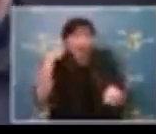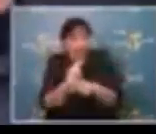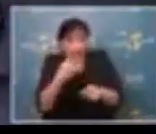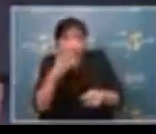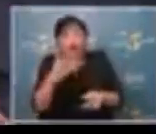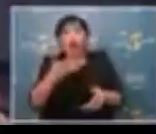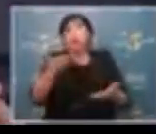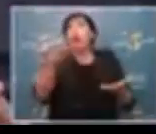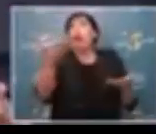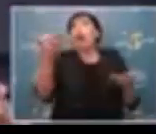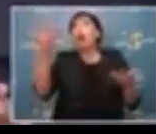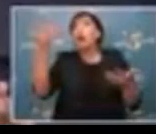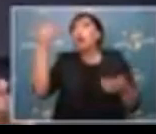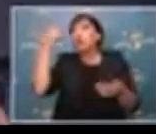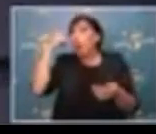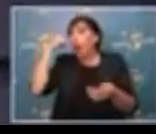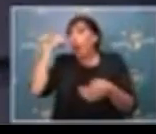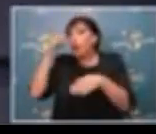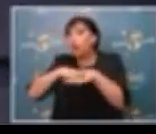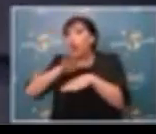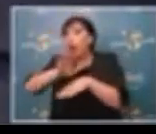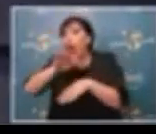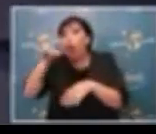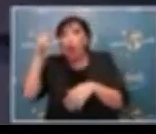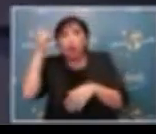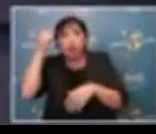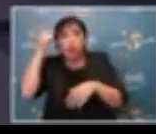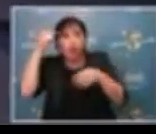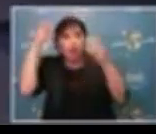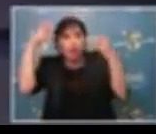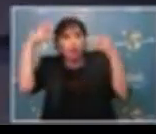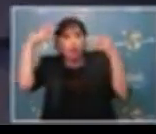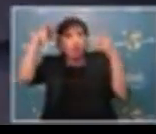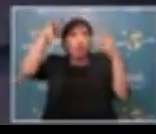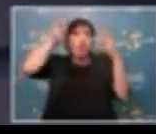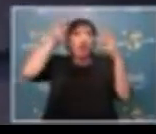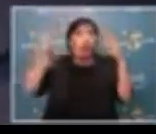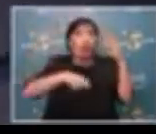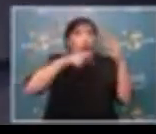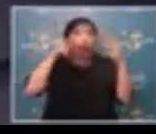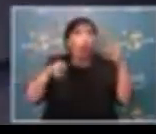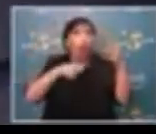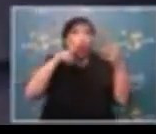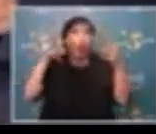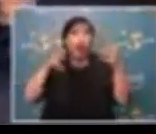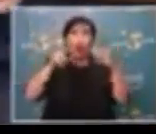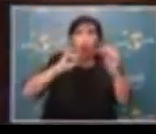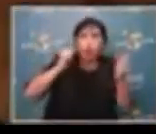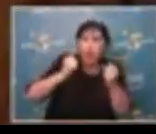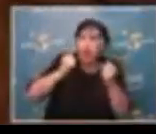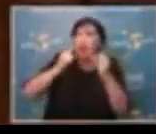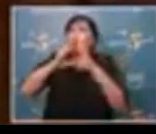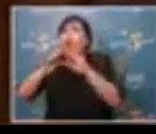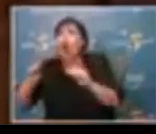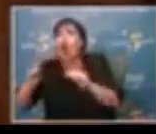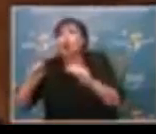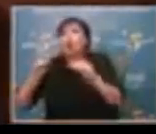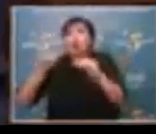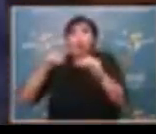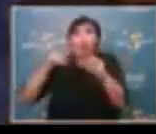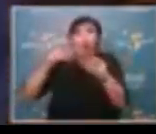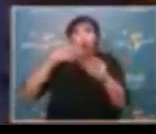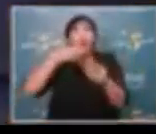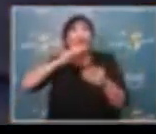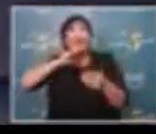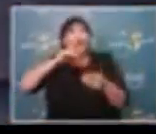tuo cervello. Il tuo cervello non percepisce cose, comportamenti che possono essere a beneficio